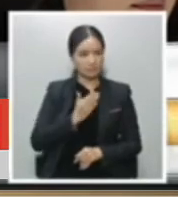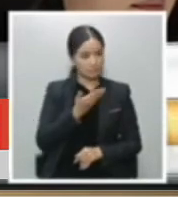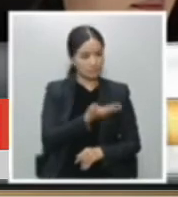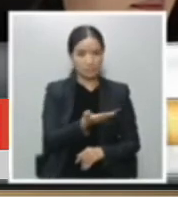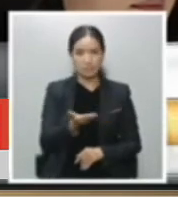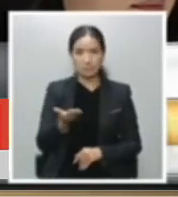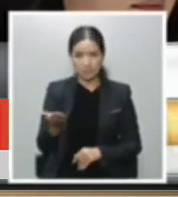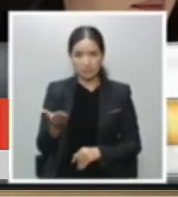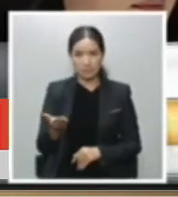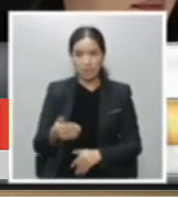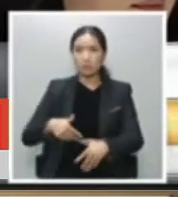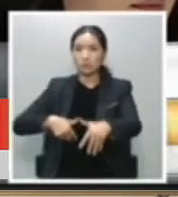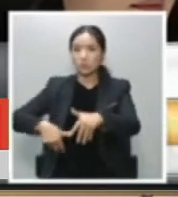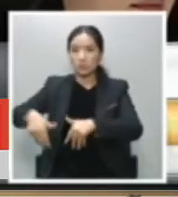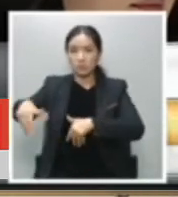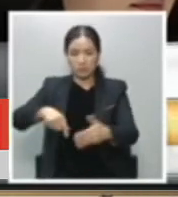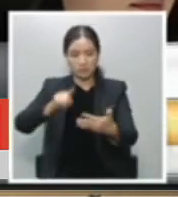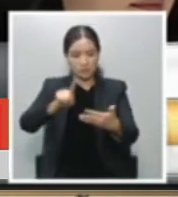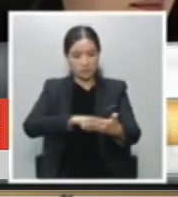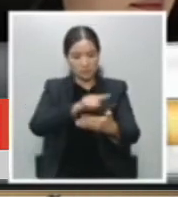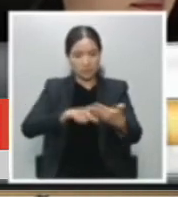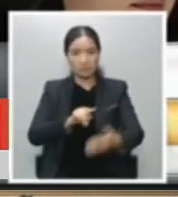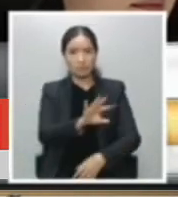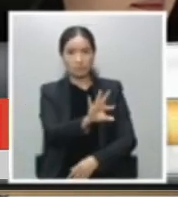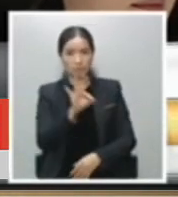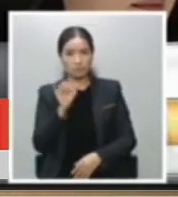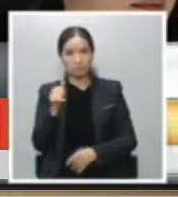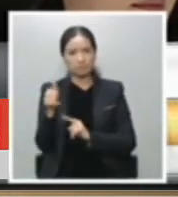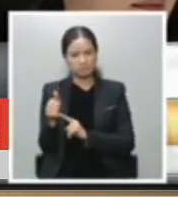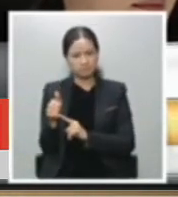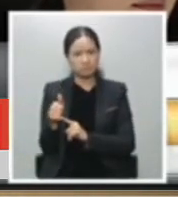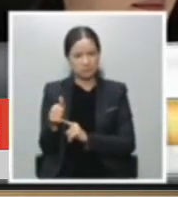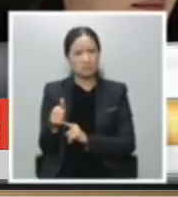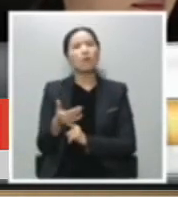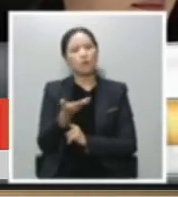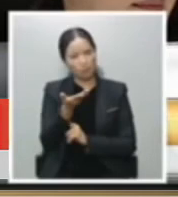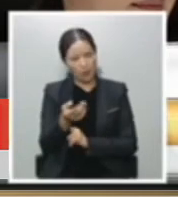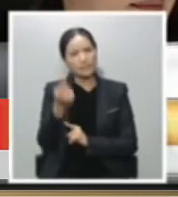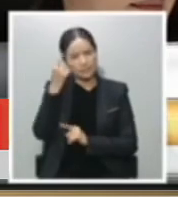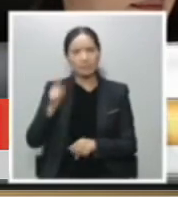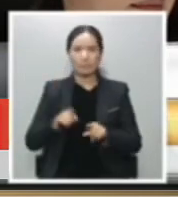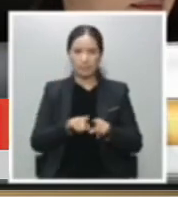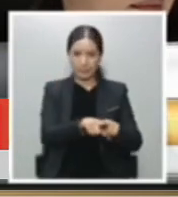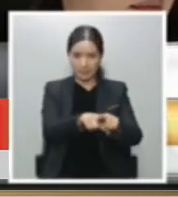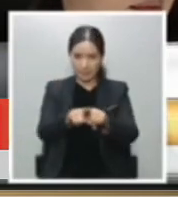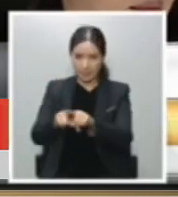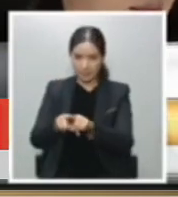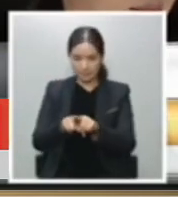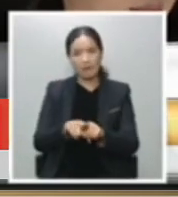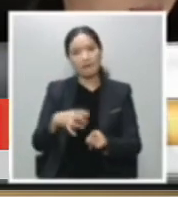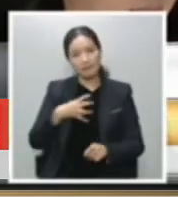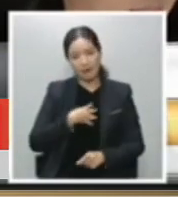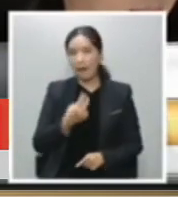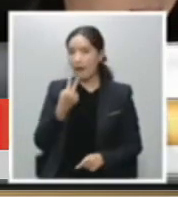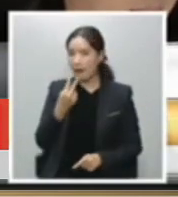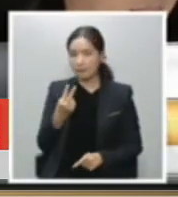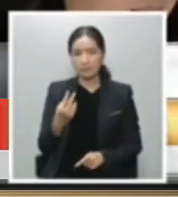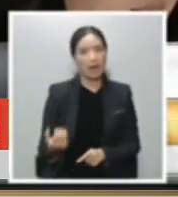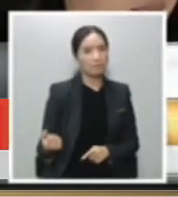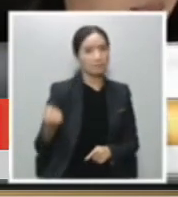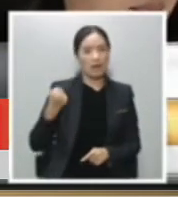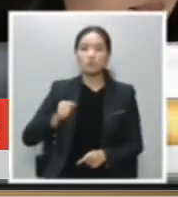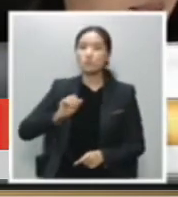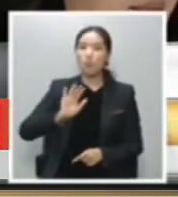ที่มาจากการเลือกตั้งของประชาชนจะมีความเห็นเป็นไปในทางทิศทางเดียวกันคืออยากเห็นอำนาจของประชา